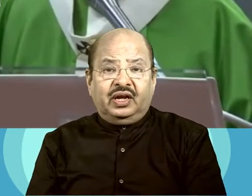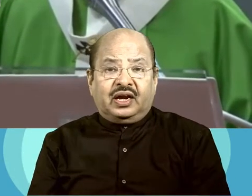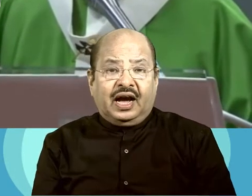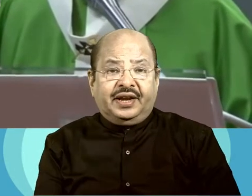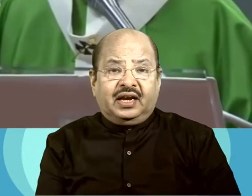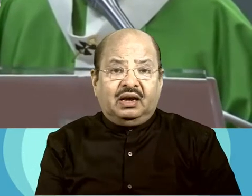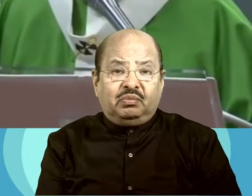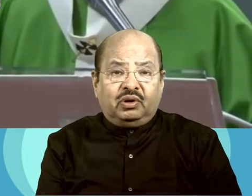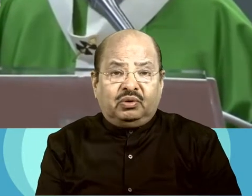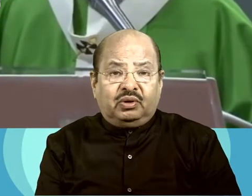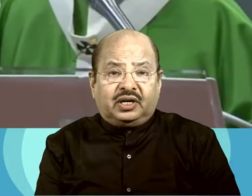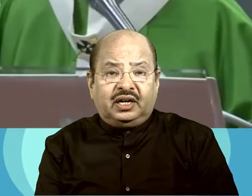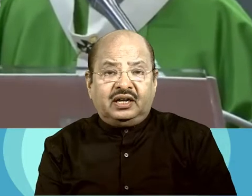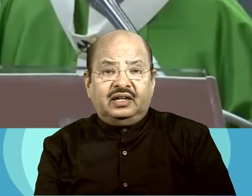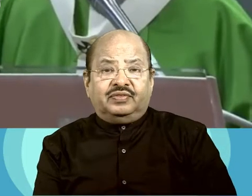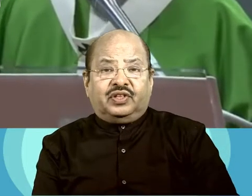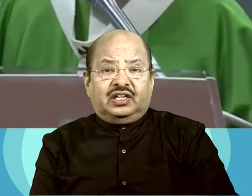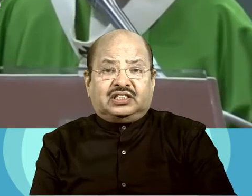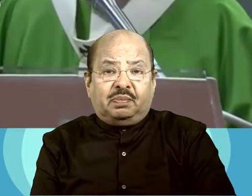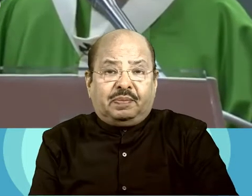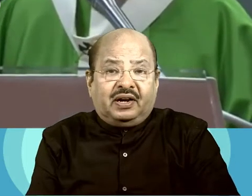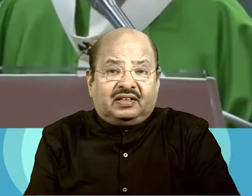കൊണ്ടും കാര്യങ്ങൾ മുൻകൂട്ടി